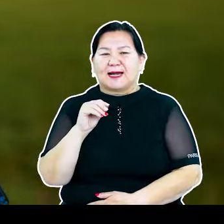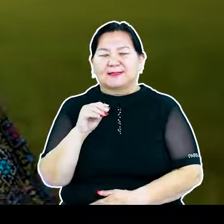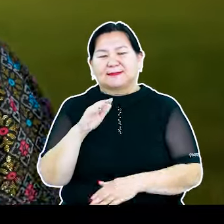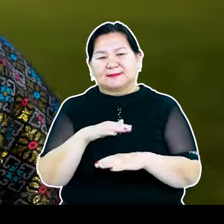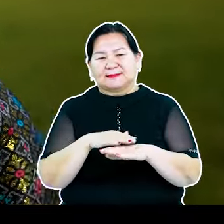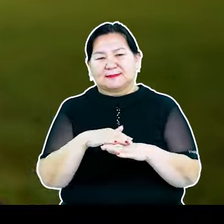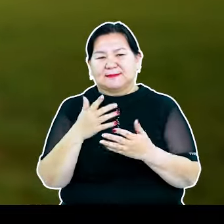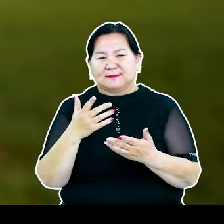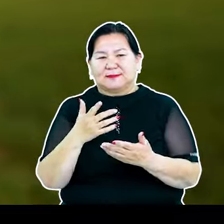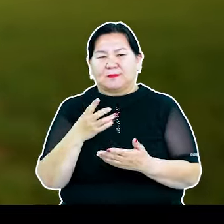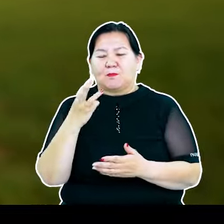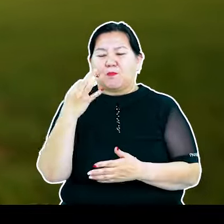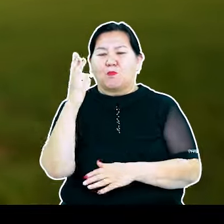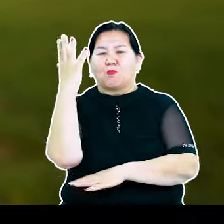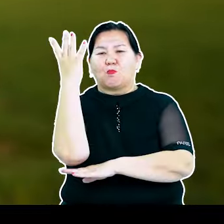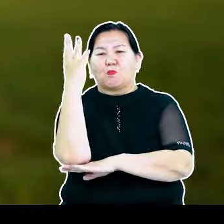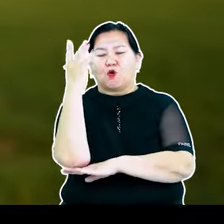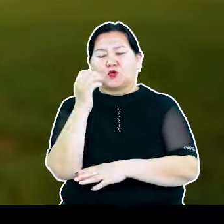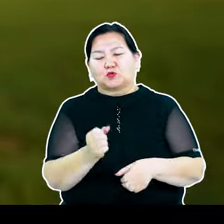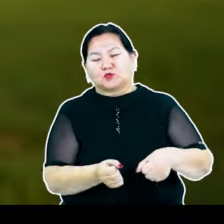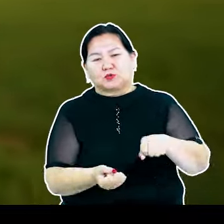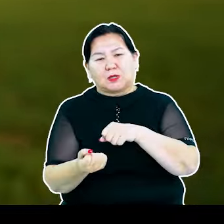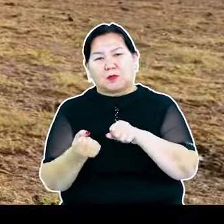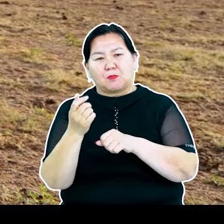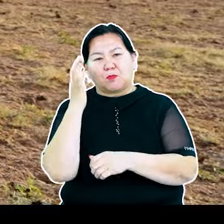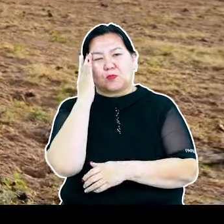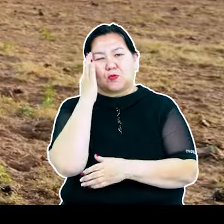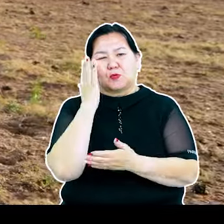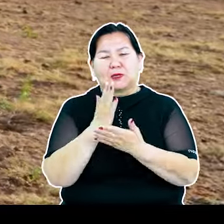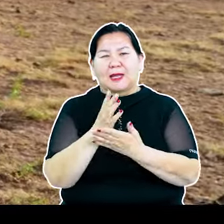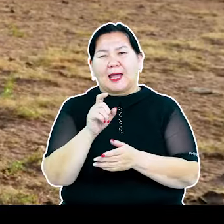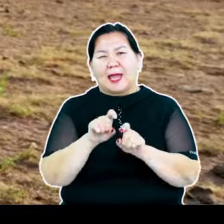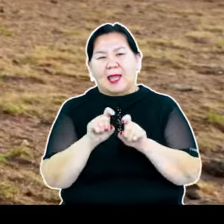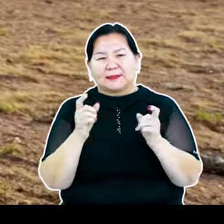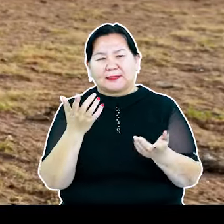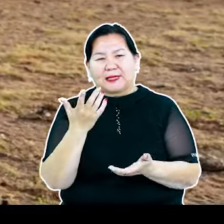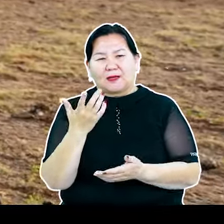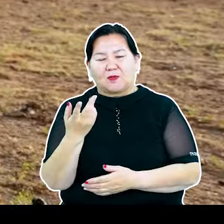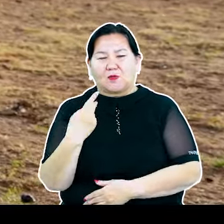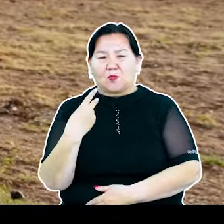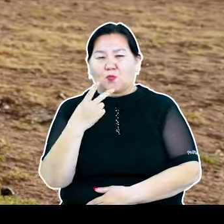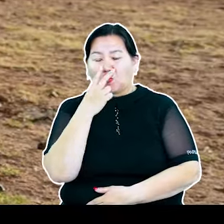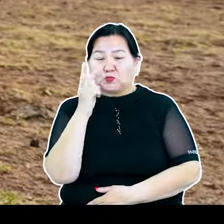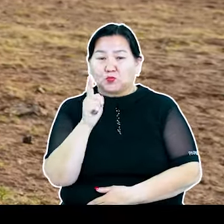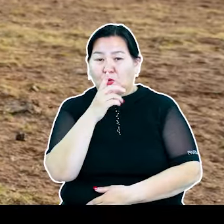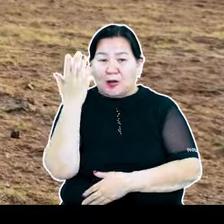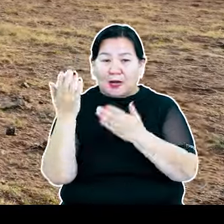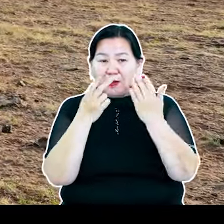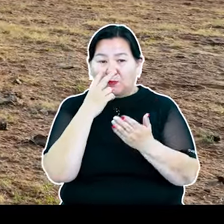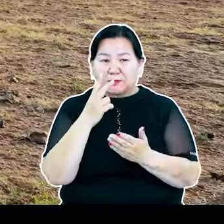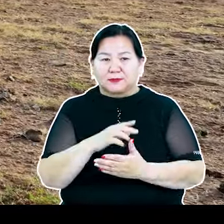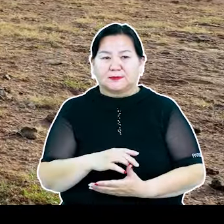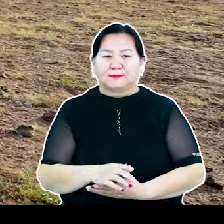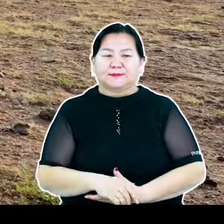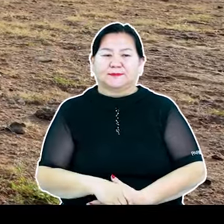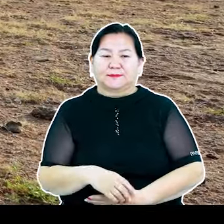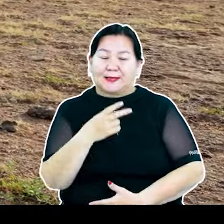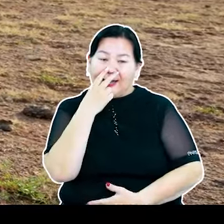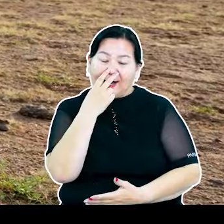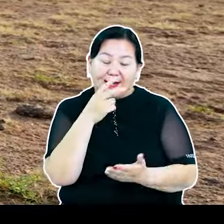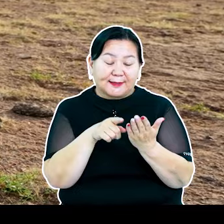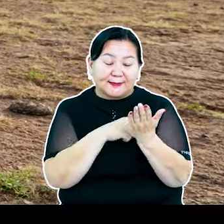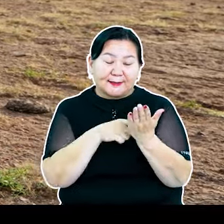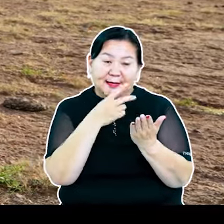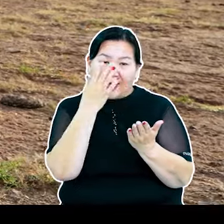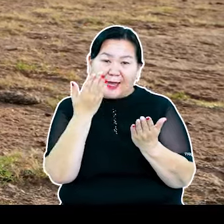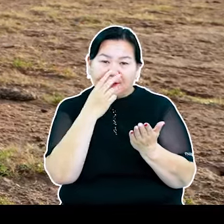тарих блэ дээ. Тэгсэн зүгээр мод тарэ болчихно гэж үү? Харин ээ. Тэгвэл хойло хайгаад үтэх үү? Тэгээ л дээ. За,